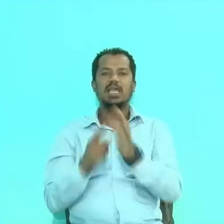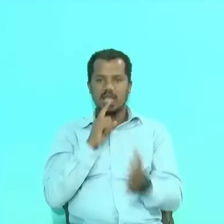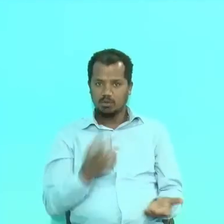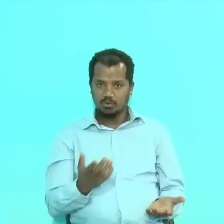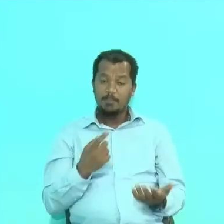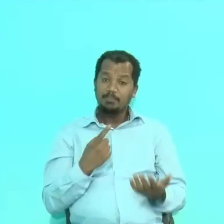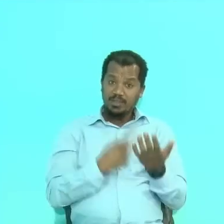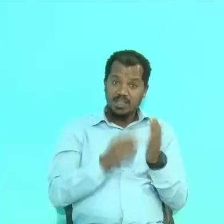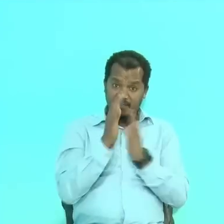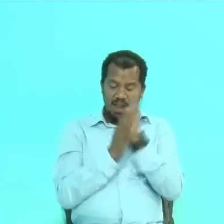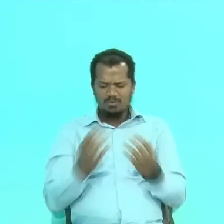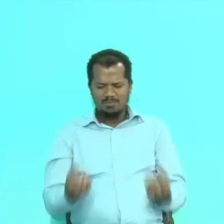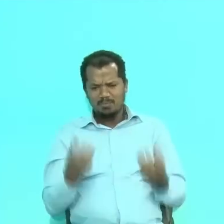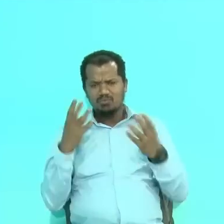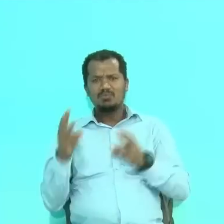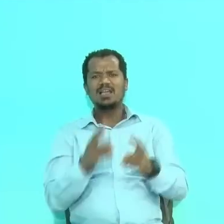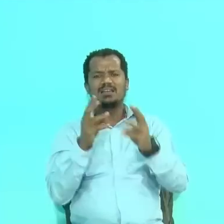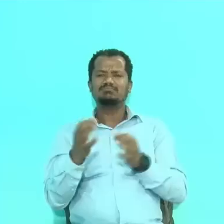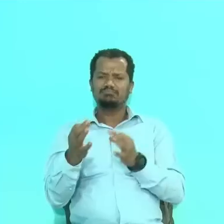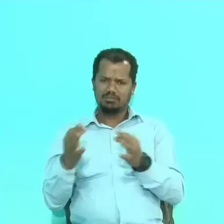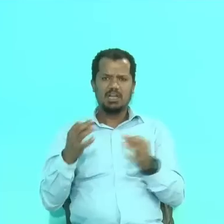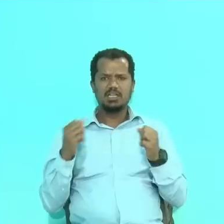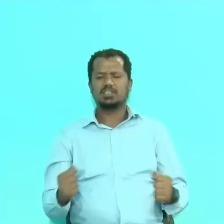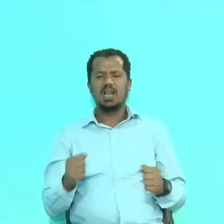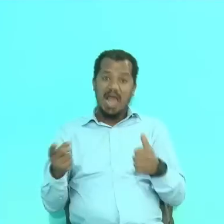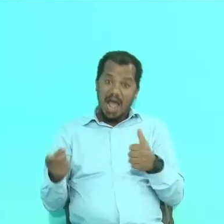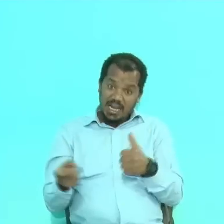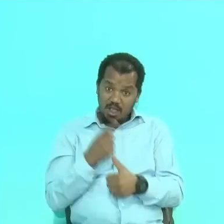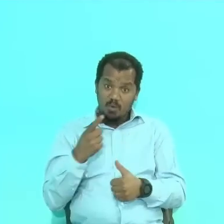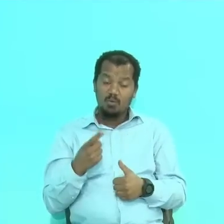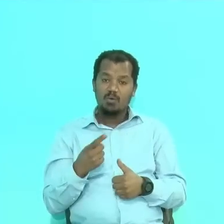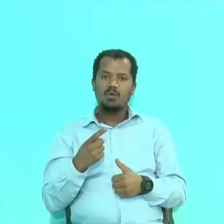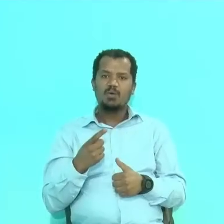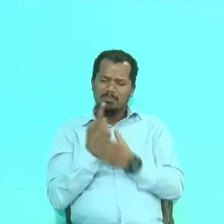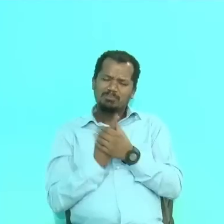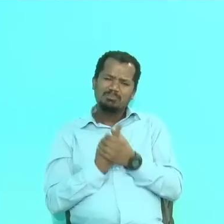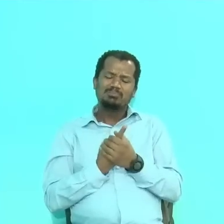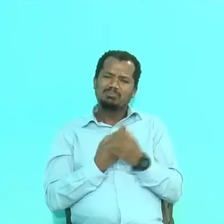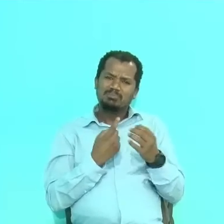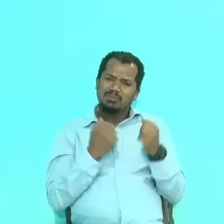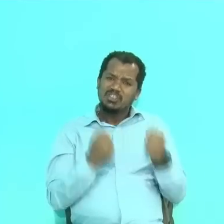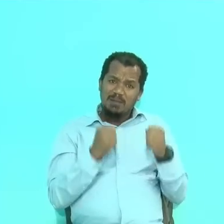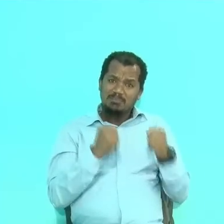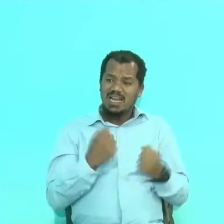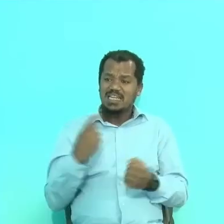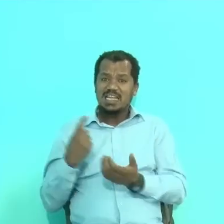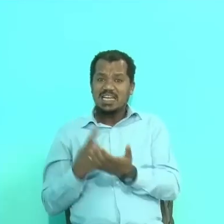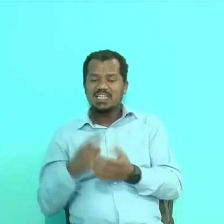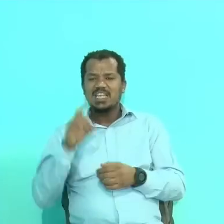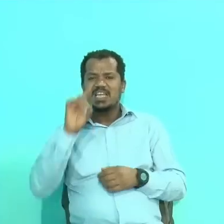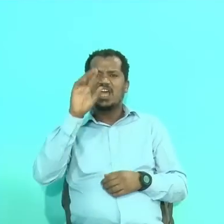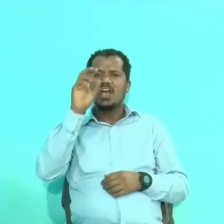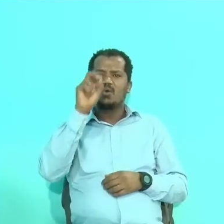ይሄ ፍላጎት በብዙ መልኩ ሊገለጽ ይችላል። አንደኛው ቢቻል እነዚህ ጽንፍ የረገጡ